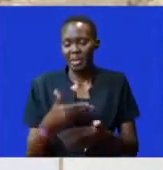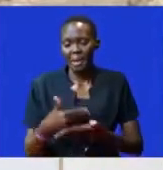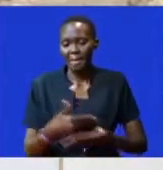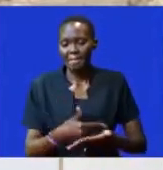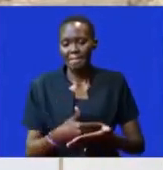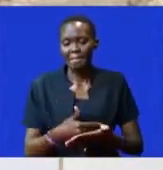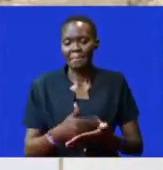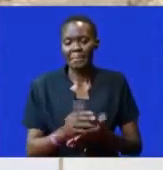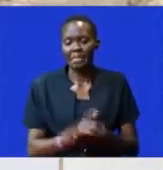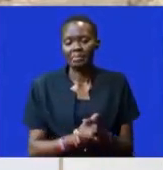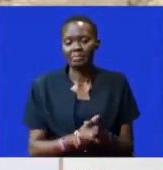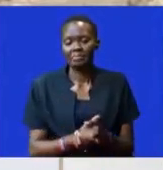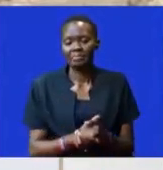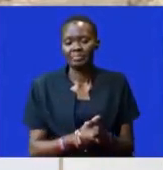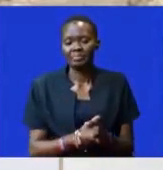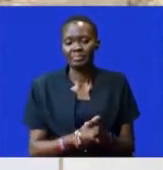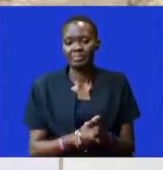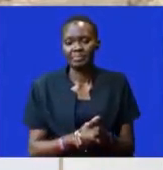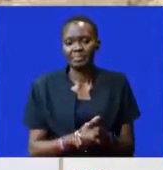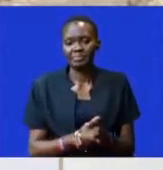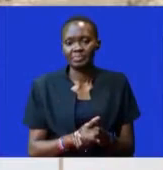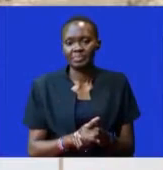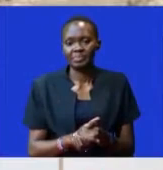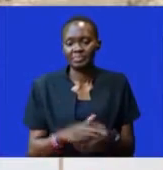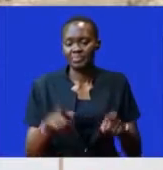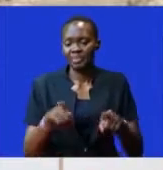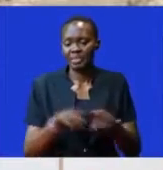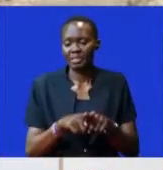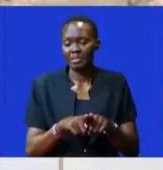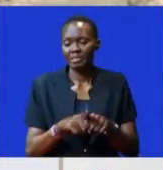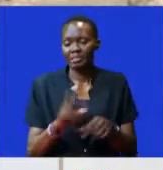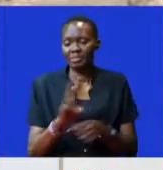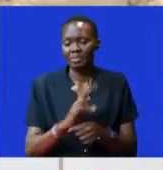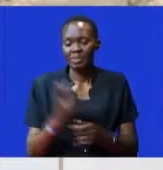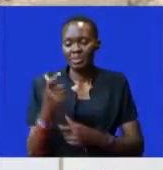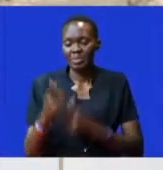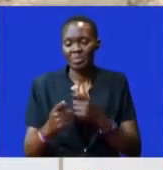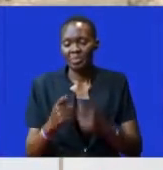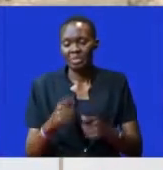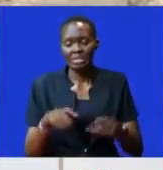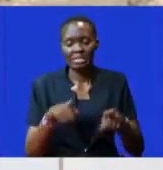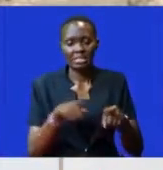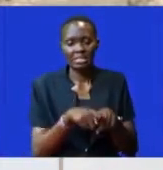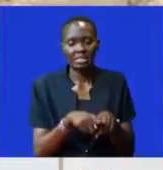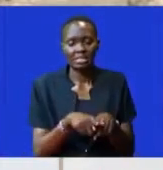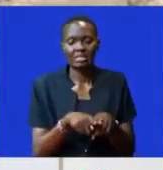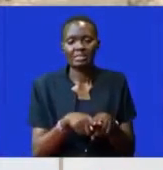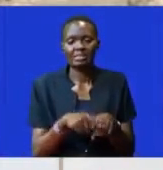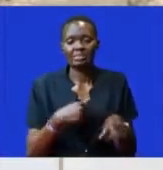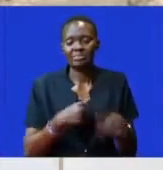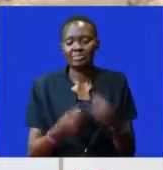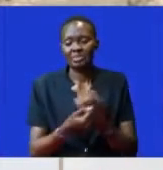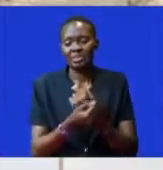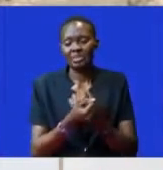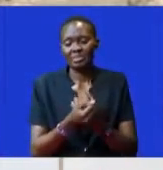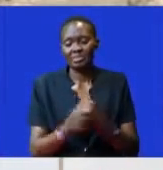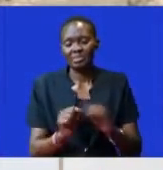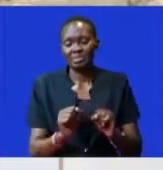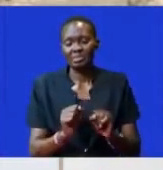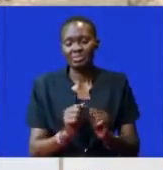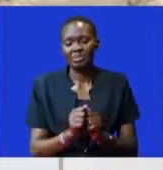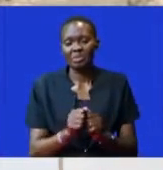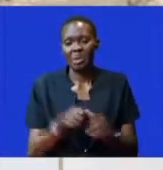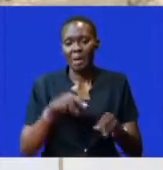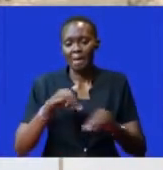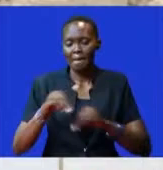chak. To gik matindo tindo bende ei ot. Koro otama kaka tim, pesa no